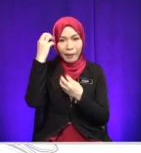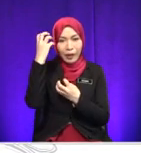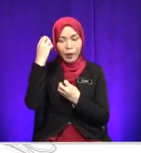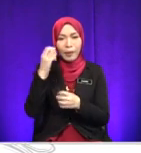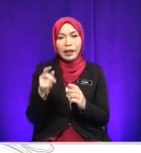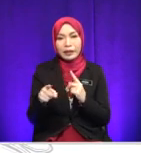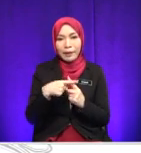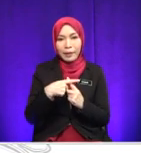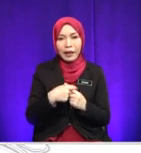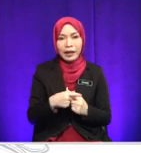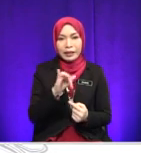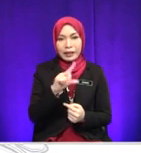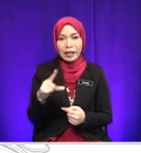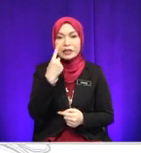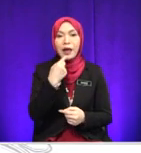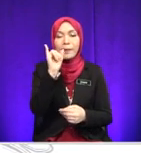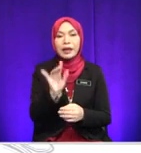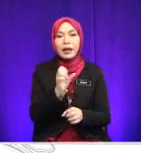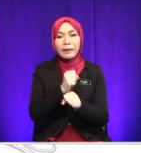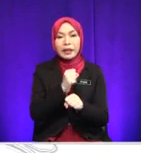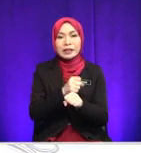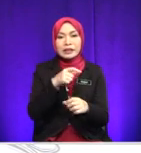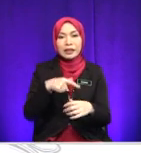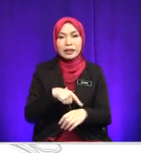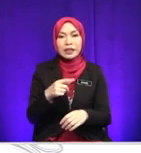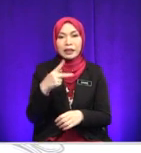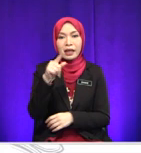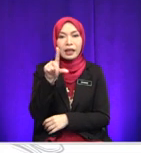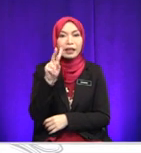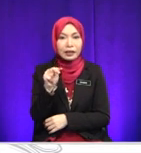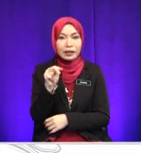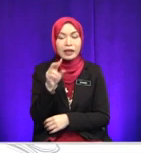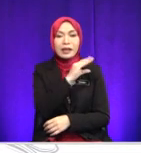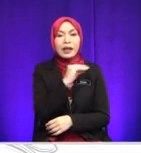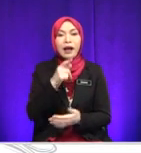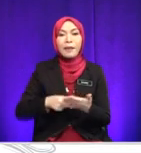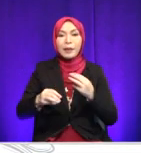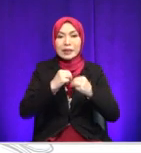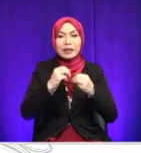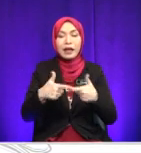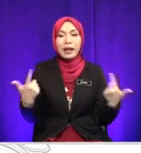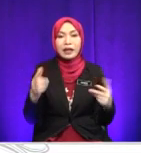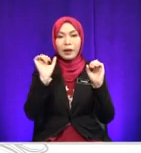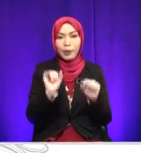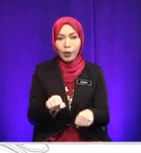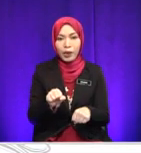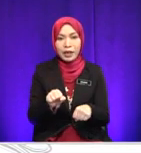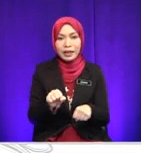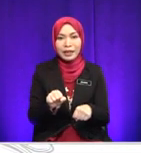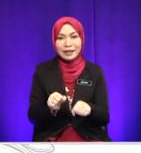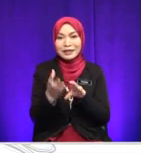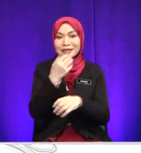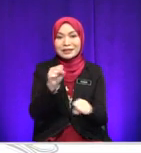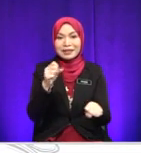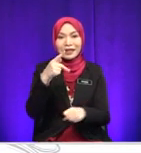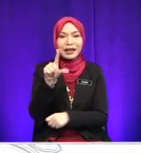pertama, siapakah yang bekerja di Kementerian Luar Negeri? Yang kedua, apakah contoh masalah lain yang boleh diselesaikan oleh Kementerian Luar Negeri? Itu